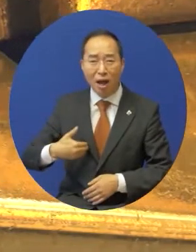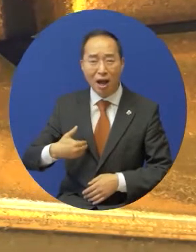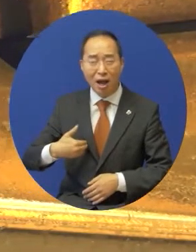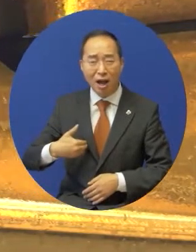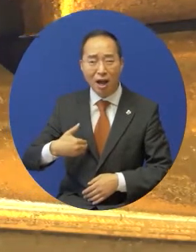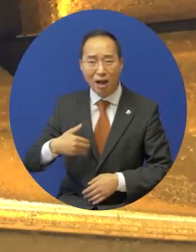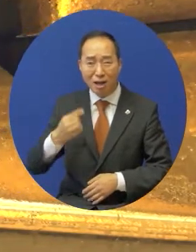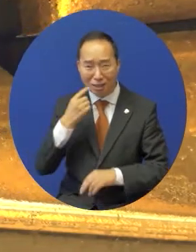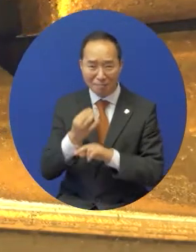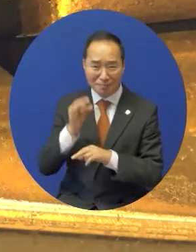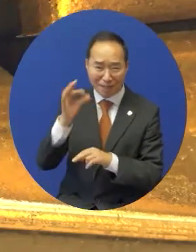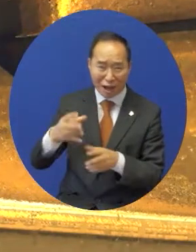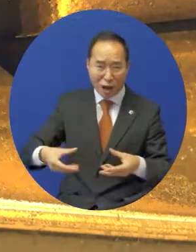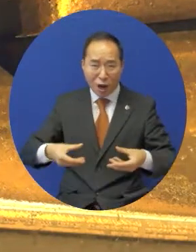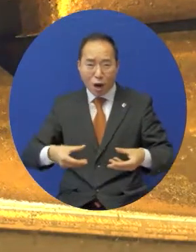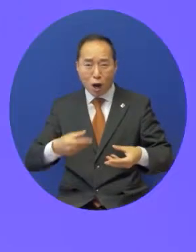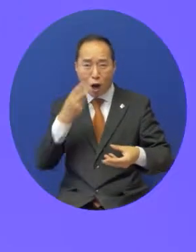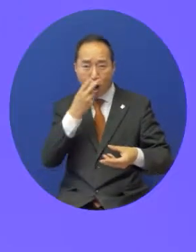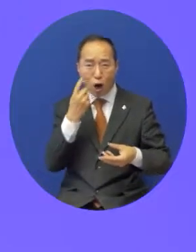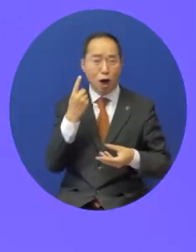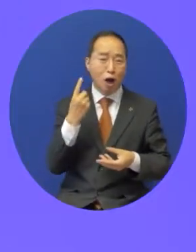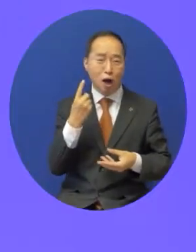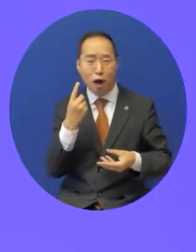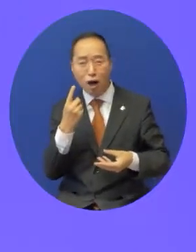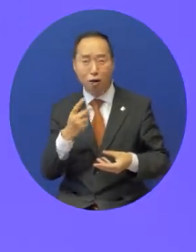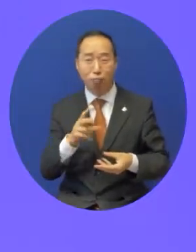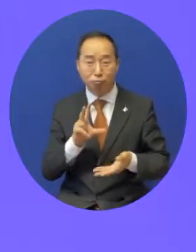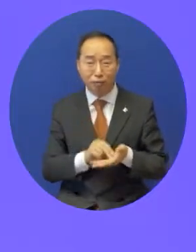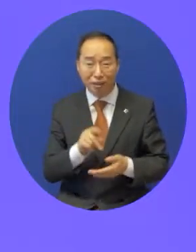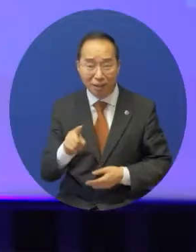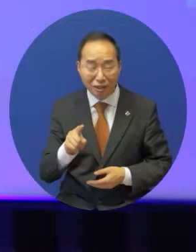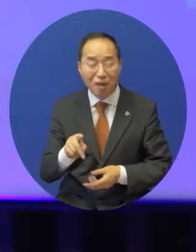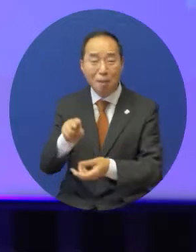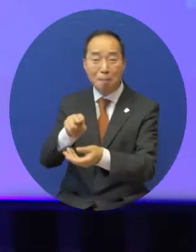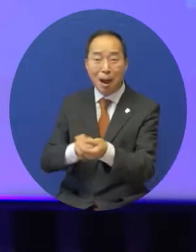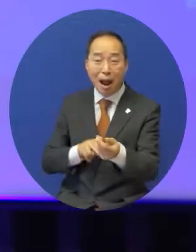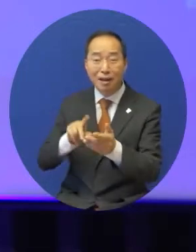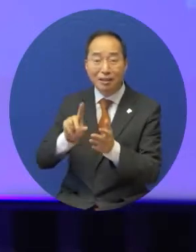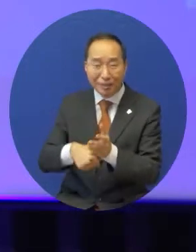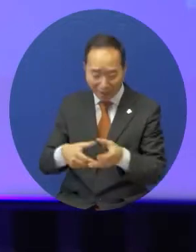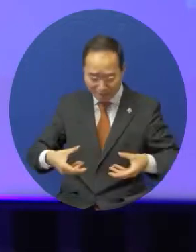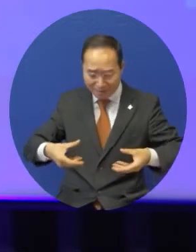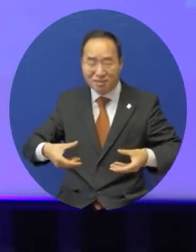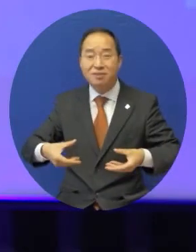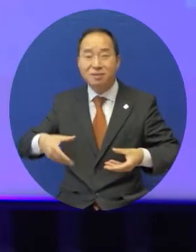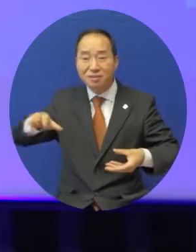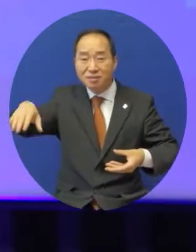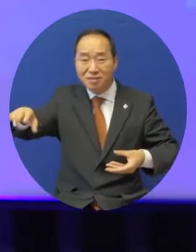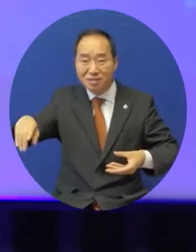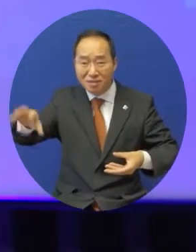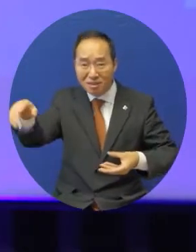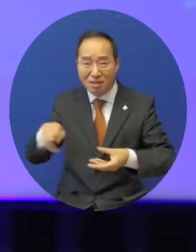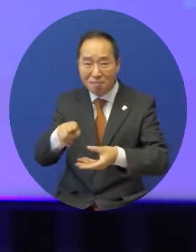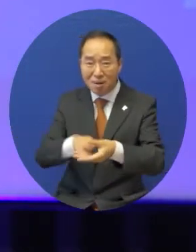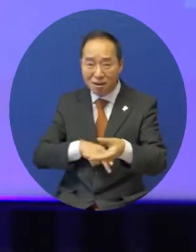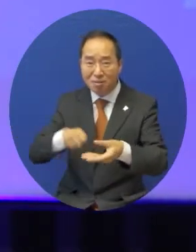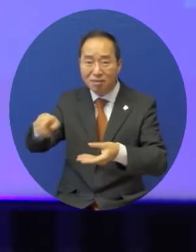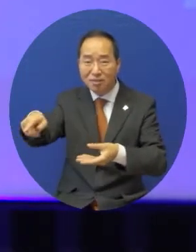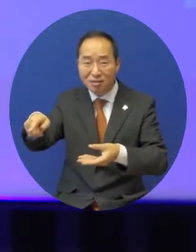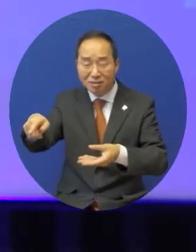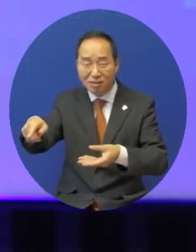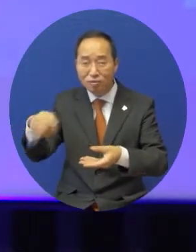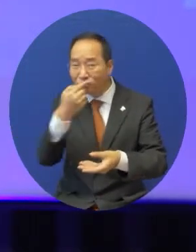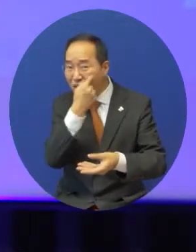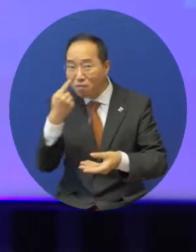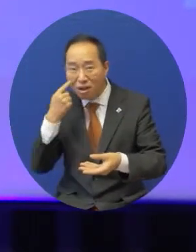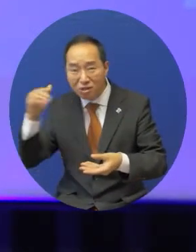이거를 또 철통같이 지키냐고 또 굉장히 노심초사 또 하잖아요. 그리고 이거 팔 때도 이게 진짜 금인가? 또